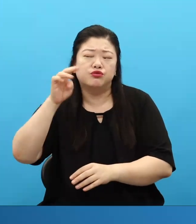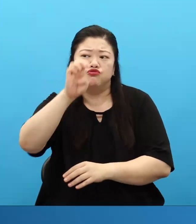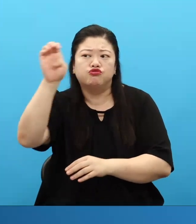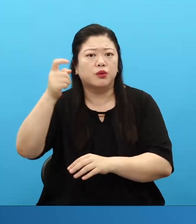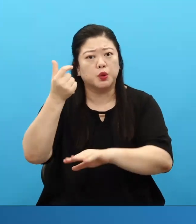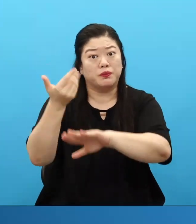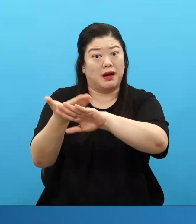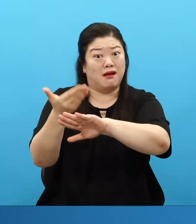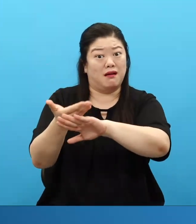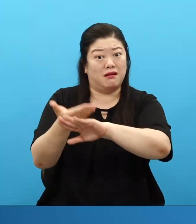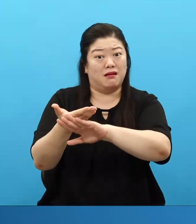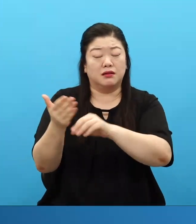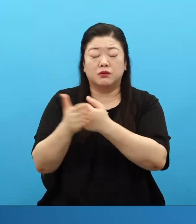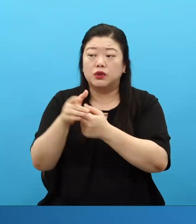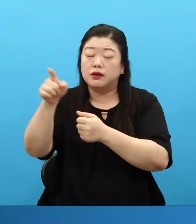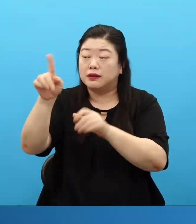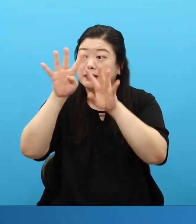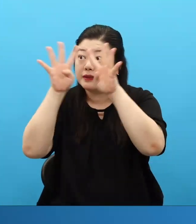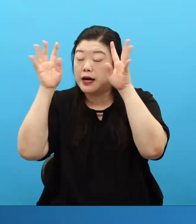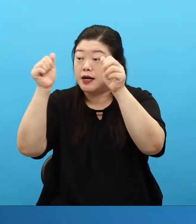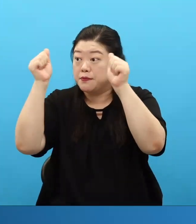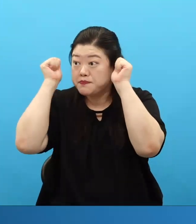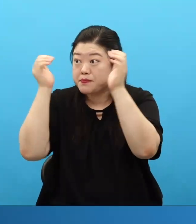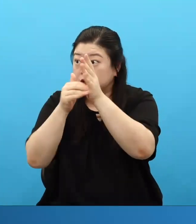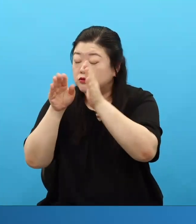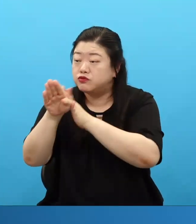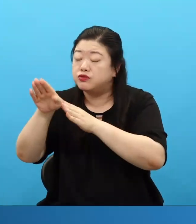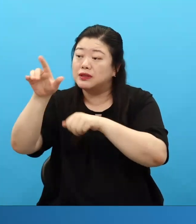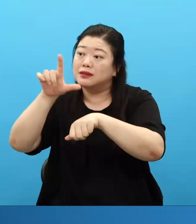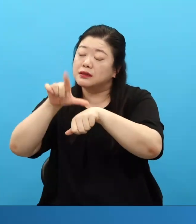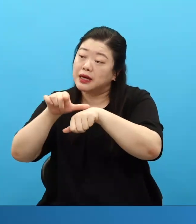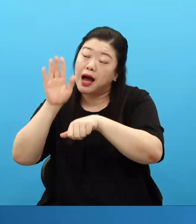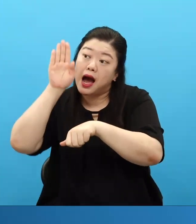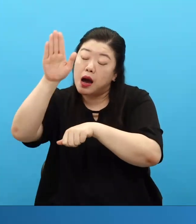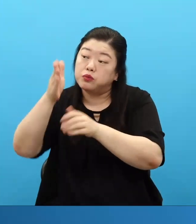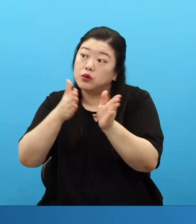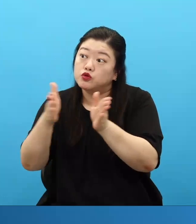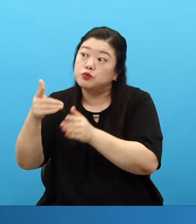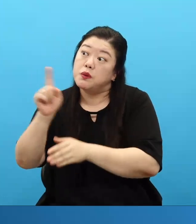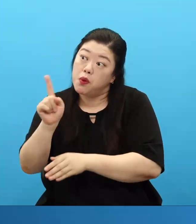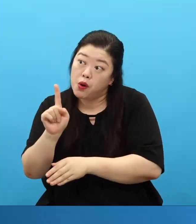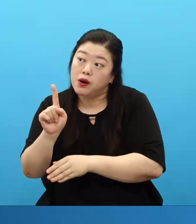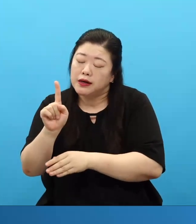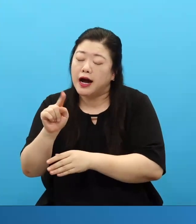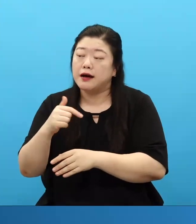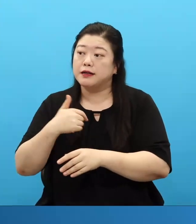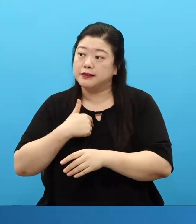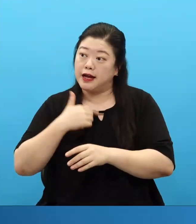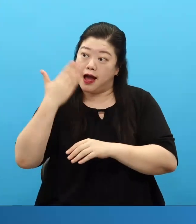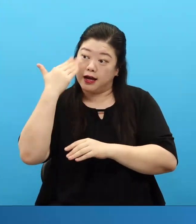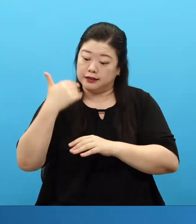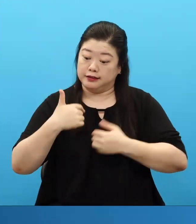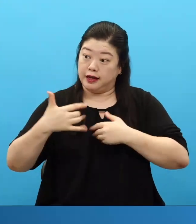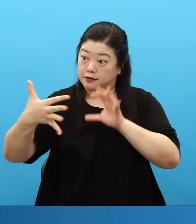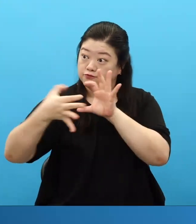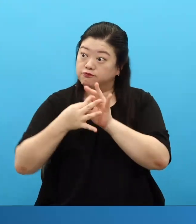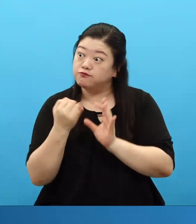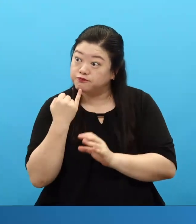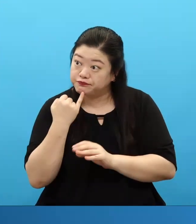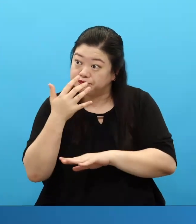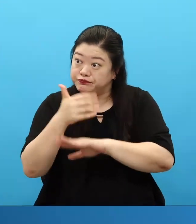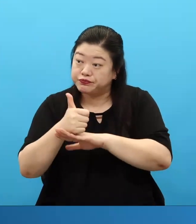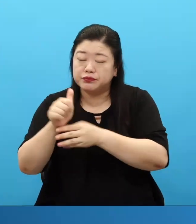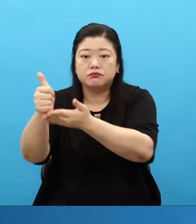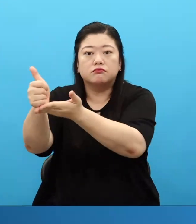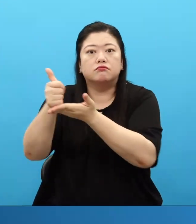중요한 시간표가 왔습니다. And so the important time schedule has come. 이 사람들 특징 하나 남았습니다. And so we have one